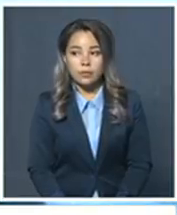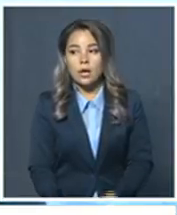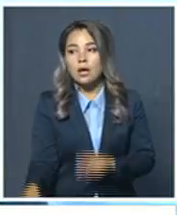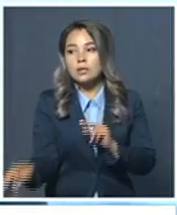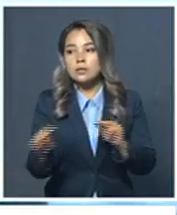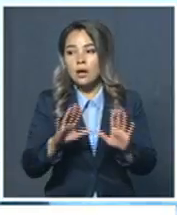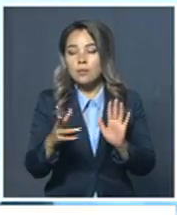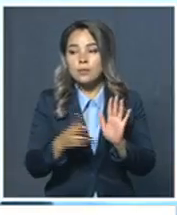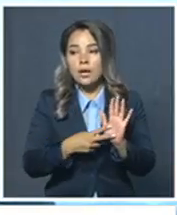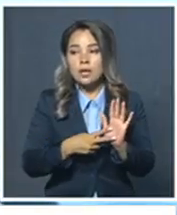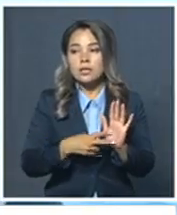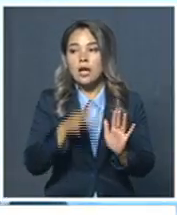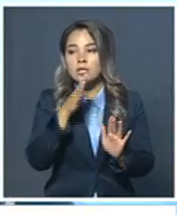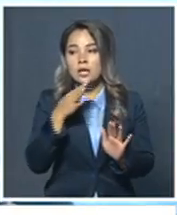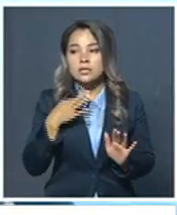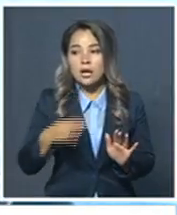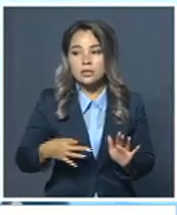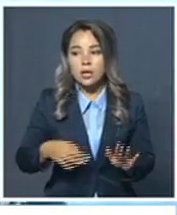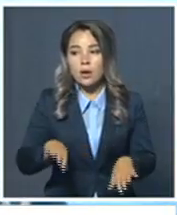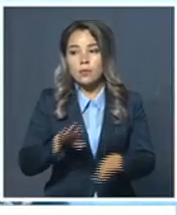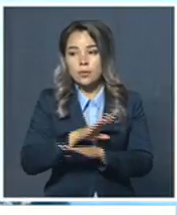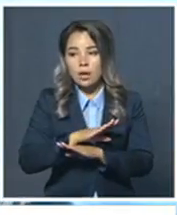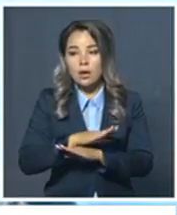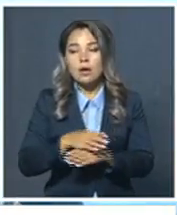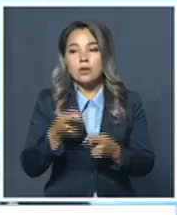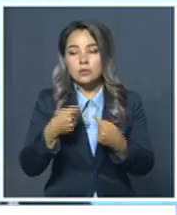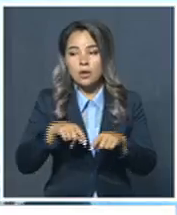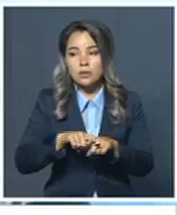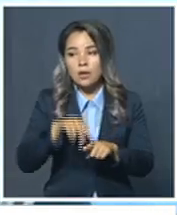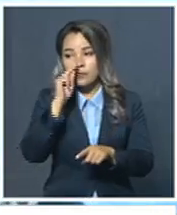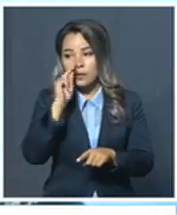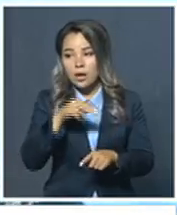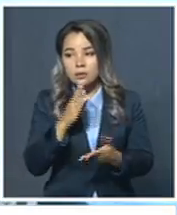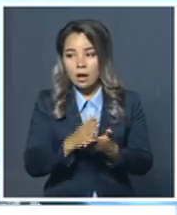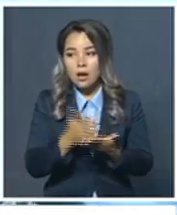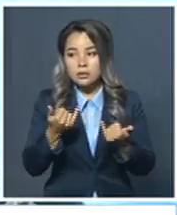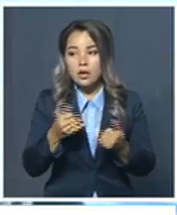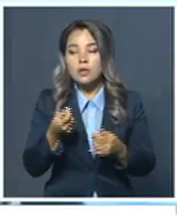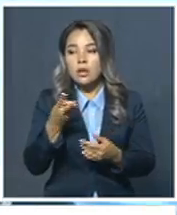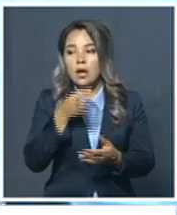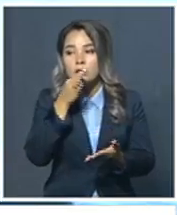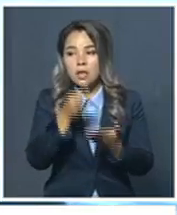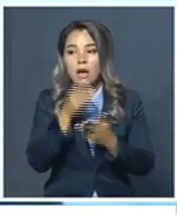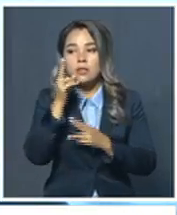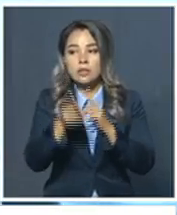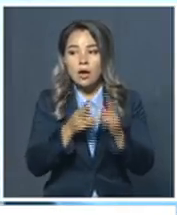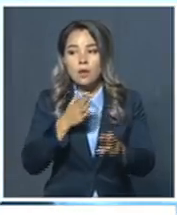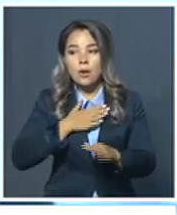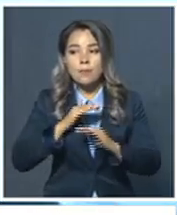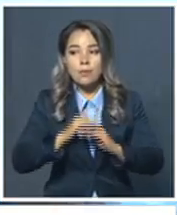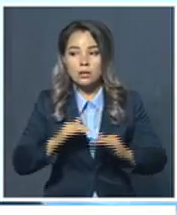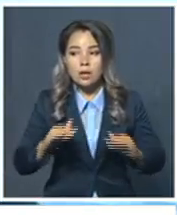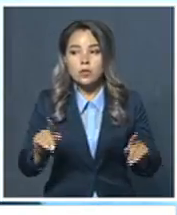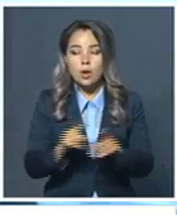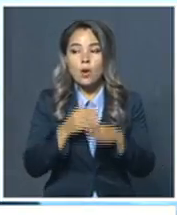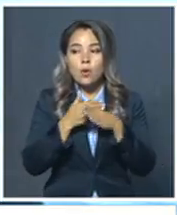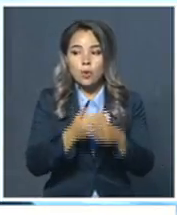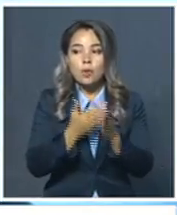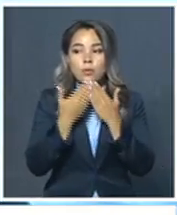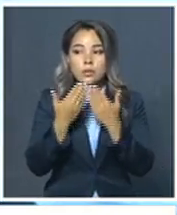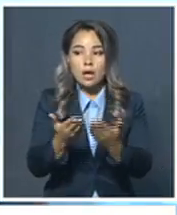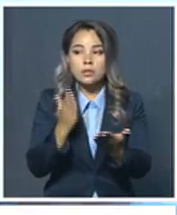Апаттан 7 жастағы ұлым қаза тапты. Барлығы да сол ұйымның кесірінен. Мен оларға бірнеше рет барып, өзім үшін, балаларым үшін көмек